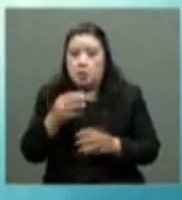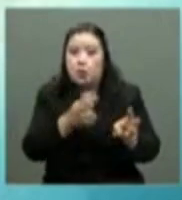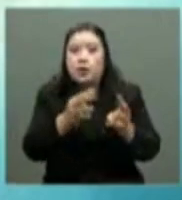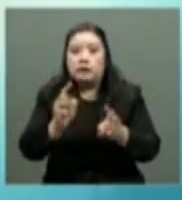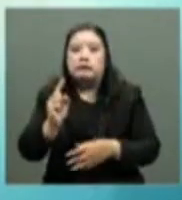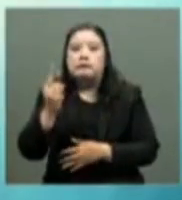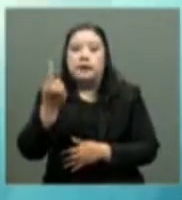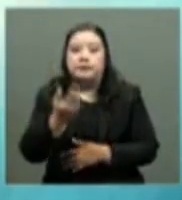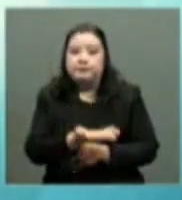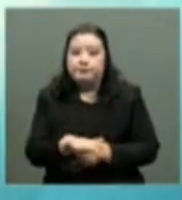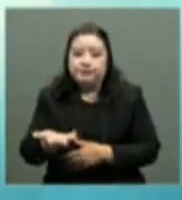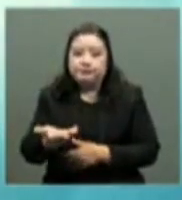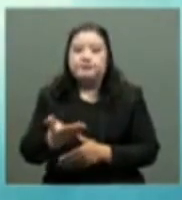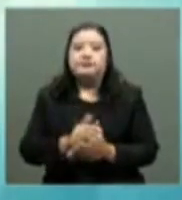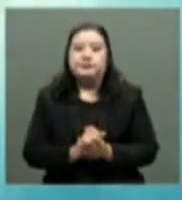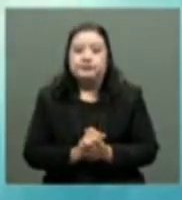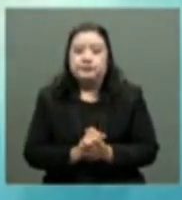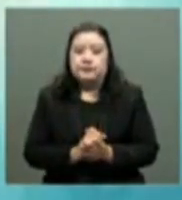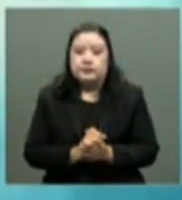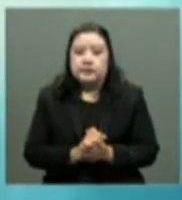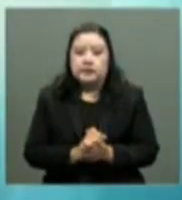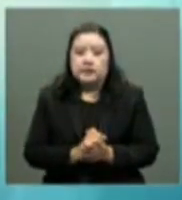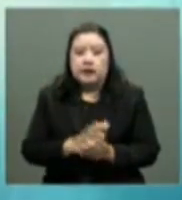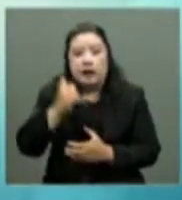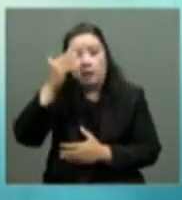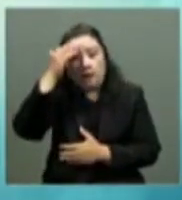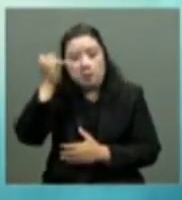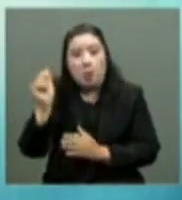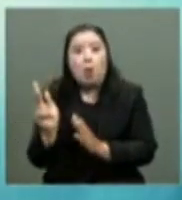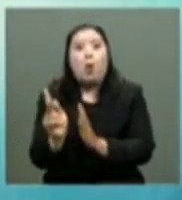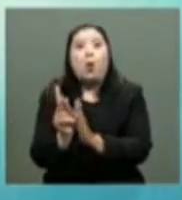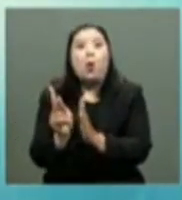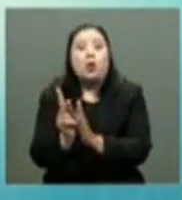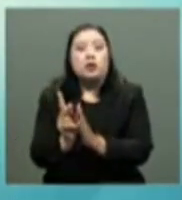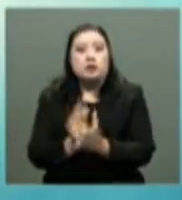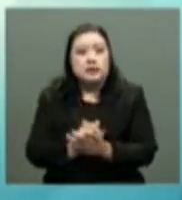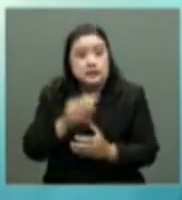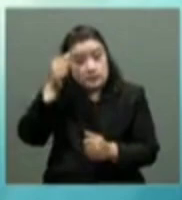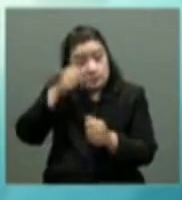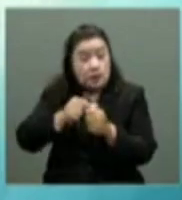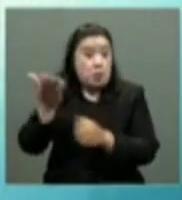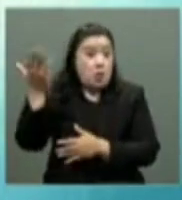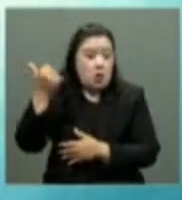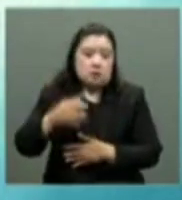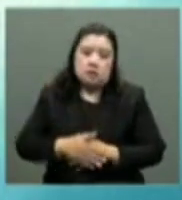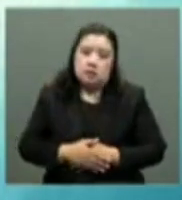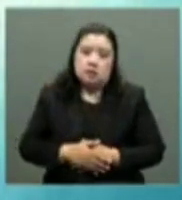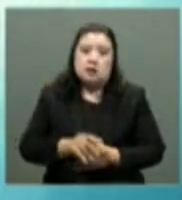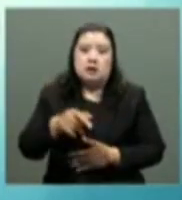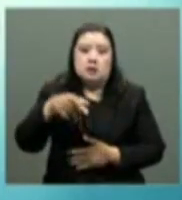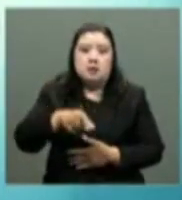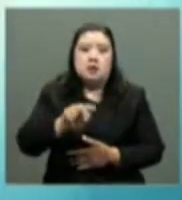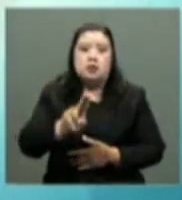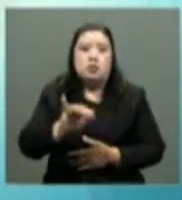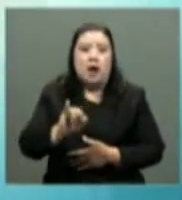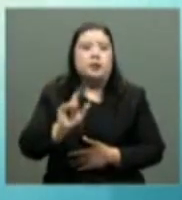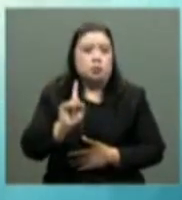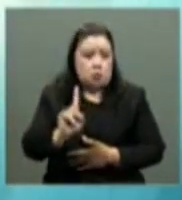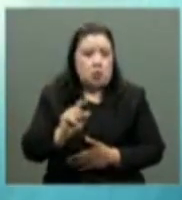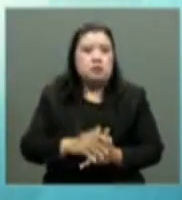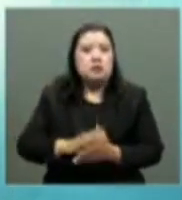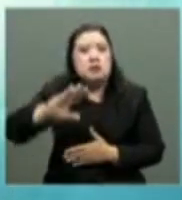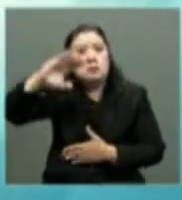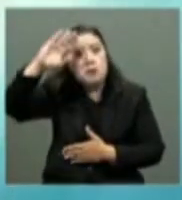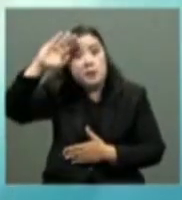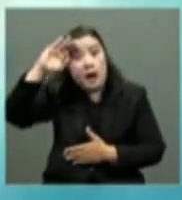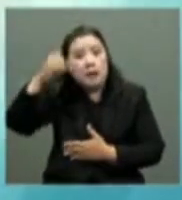finding คือเราผ่อนคลายกฎระเบียบท่านจำได้ไหมฮะสมัยก่อนเราบอก PUI เนี่ยท่านต้องมีไข้ต้องเดินทางมาจากต่